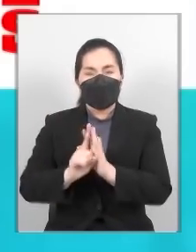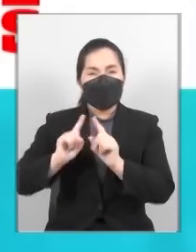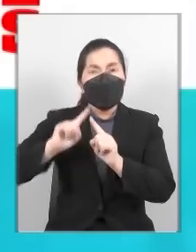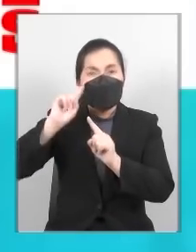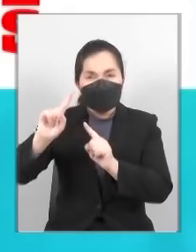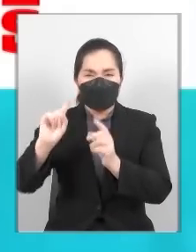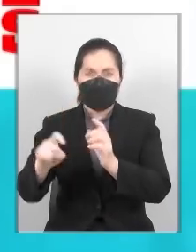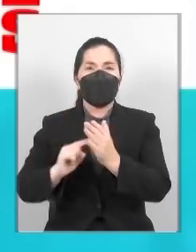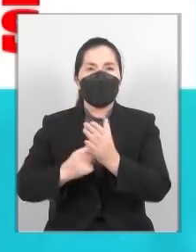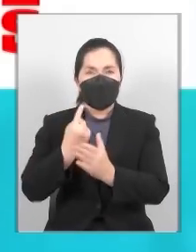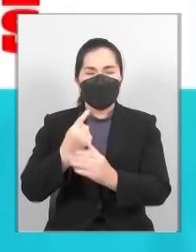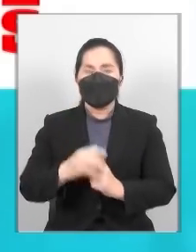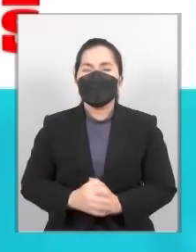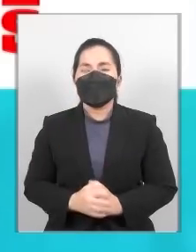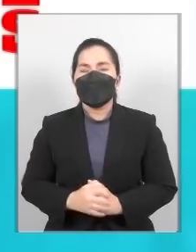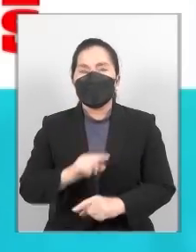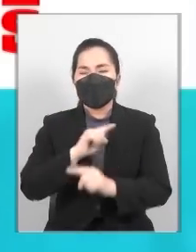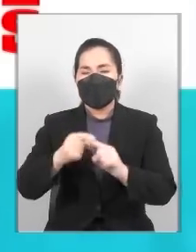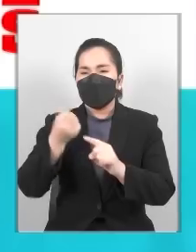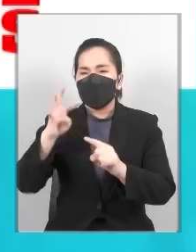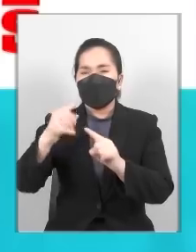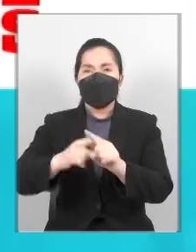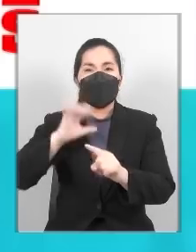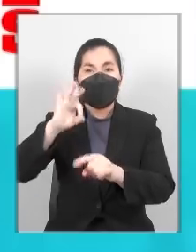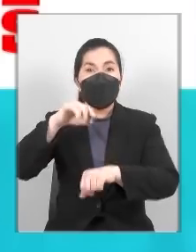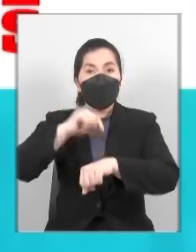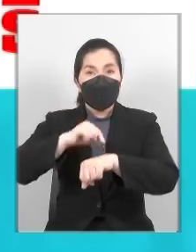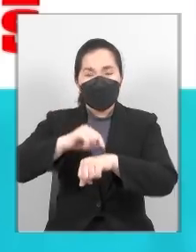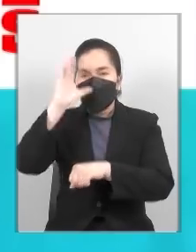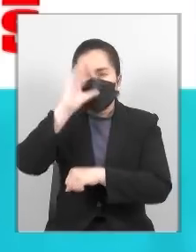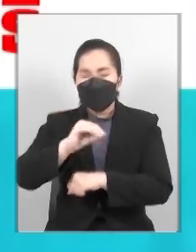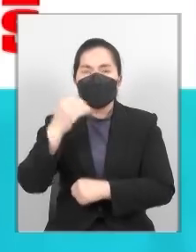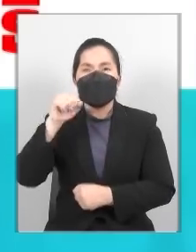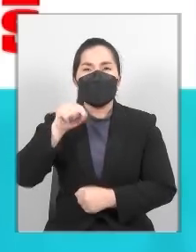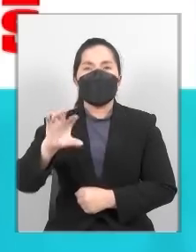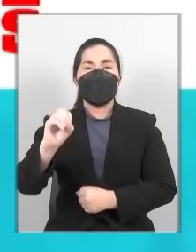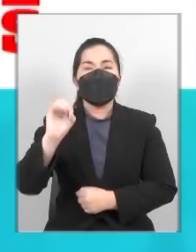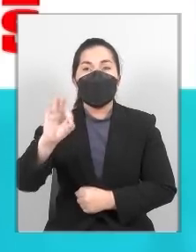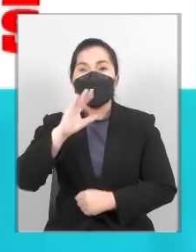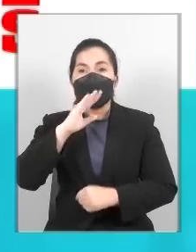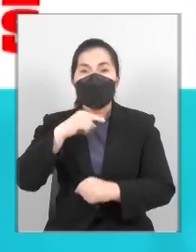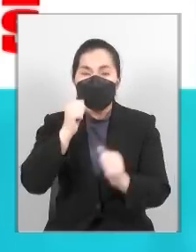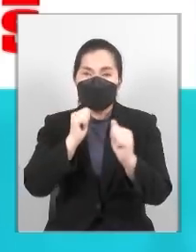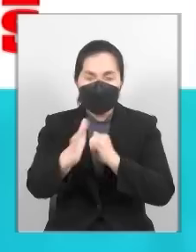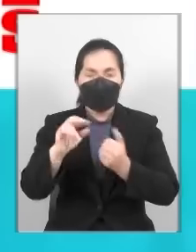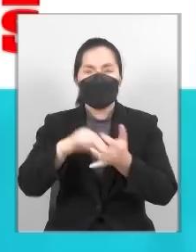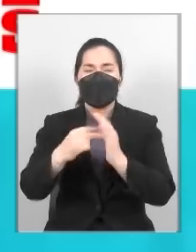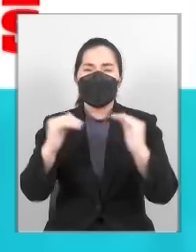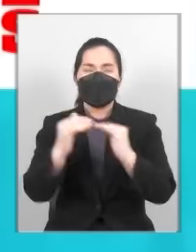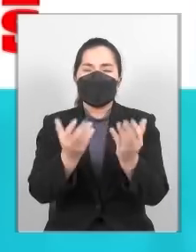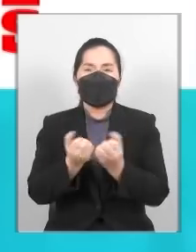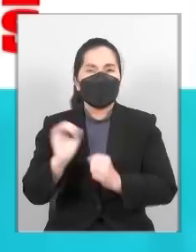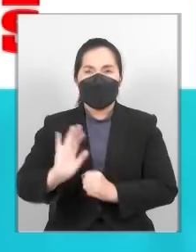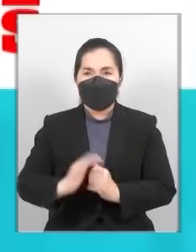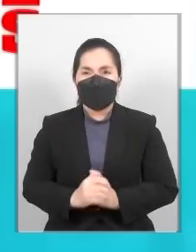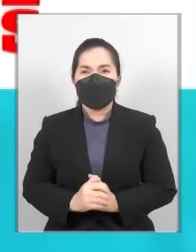า 4:59 นเช่นเดียวกันนะครับถ้าเกิดว่าพ้นระยะเวลาดังกล่าวถือว่าสละสิทธิ์ไปเลยส่วนใครที่ได้รับการยืนยันสิทธิ์ตั้